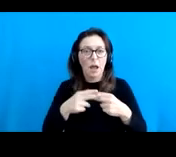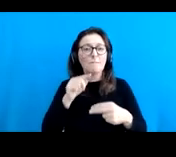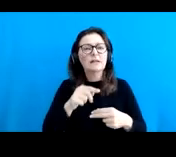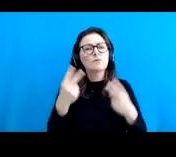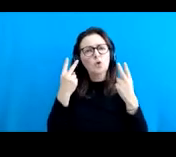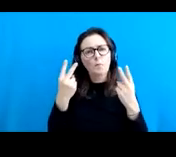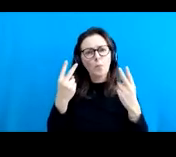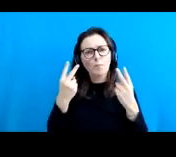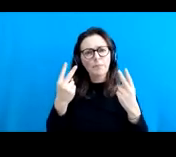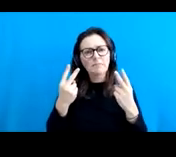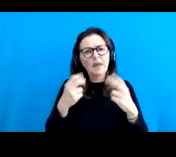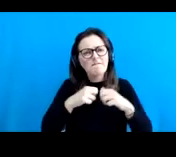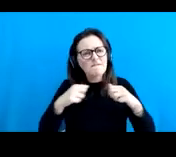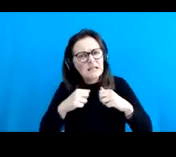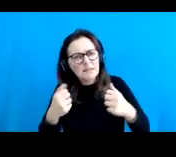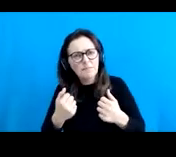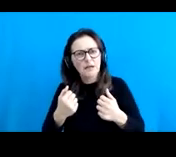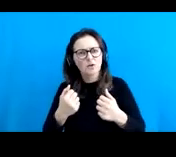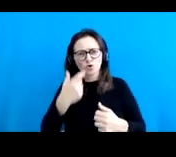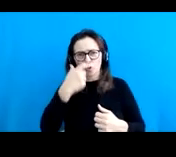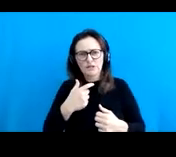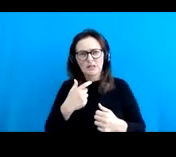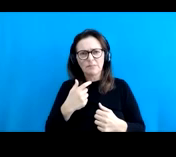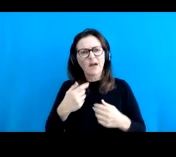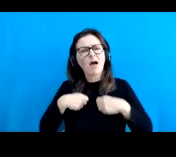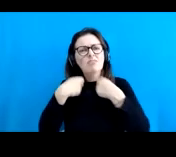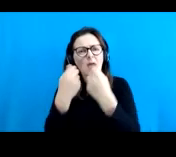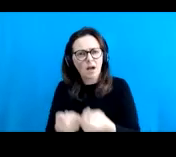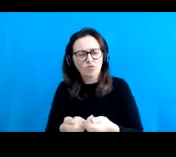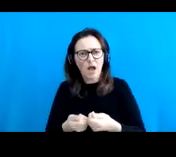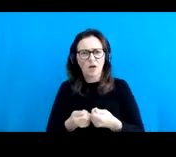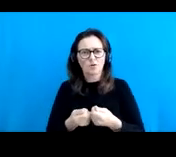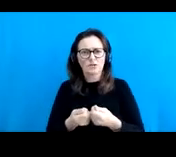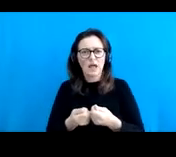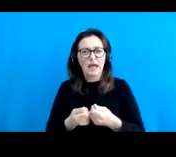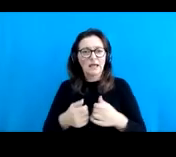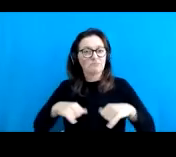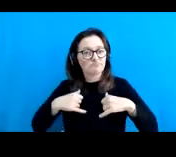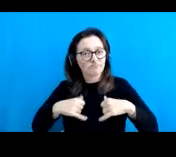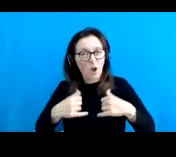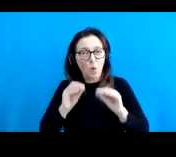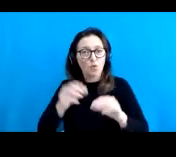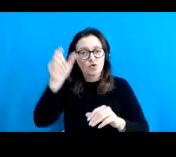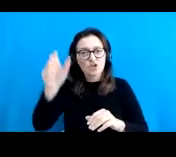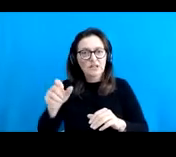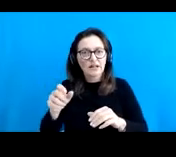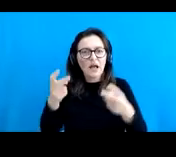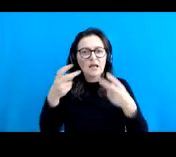zlasti fleksibilnost, osebna naravnanost in angažiranost učitelja, iskanje novih